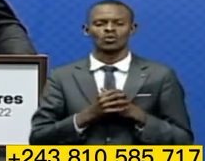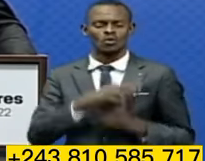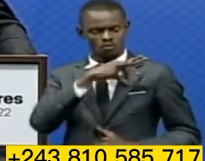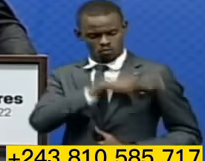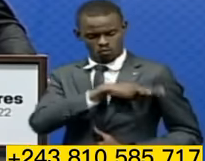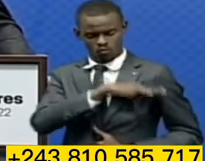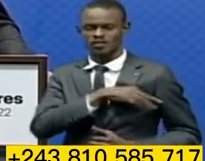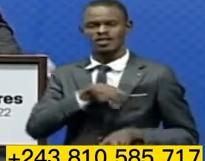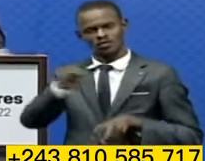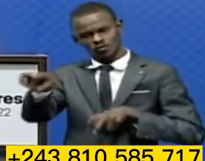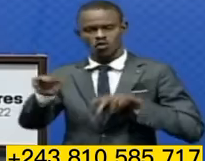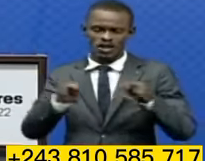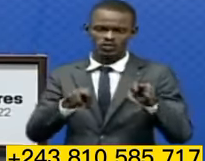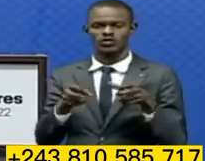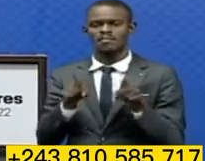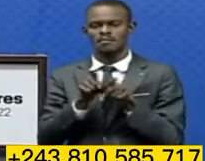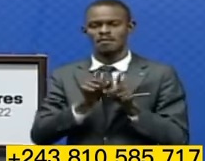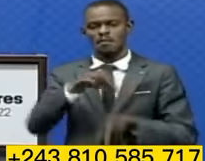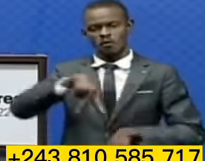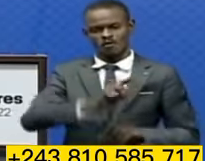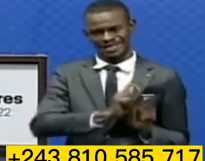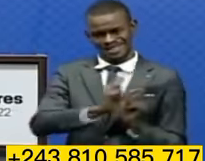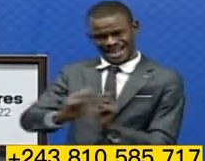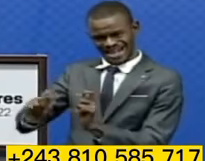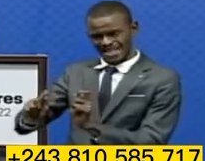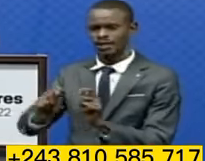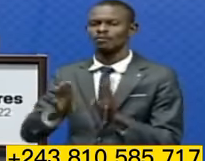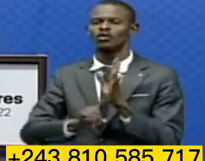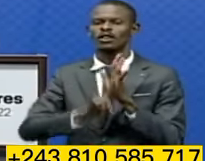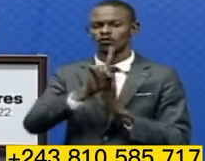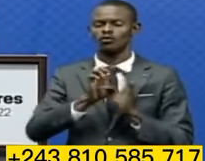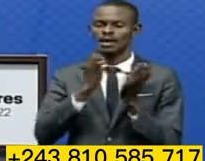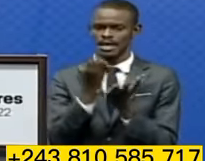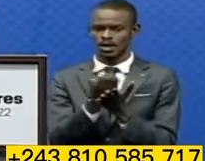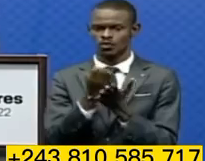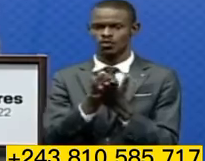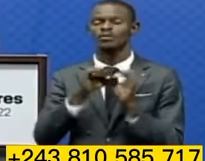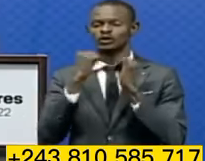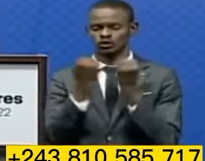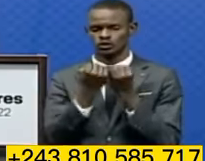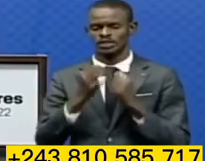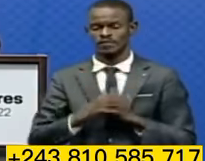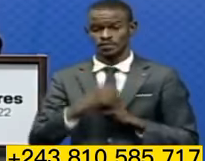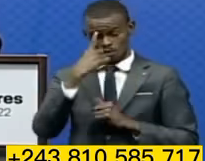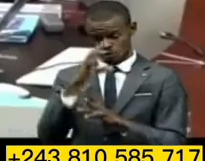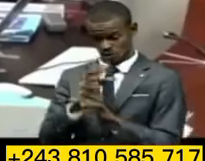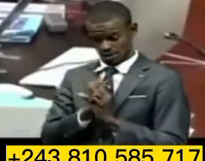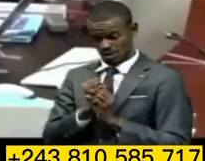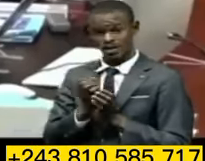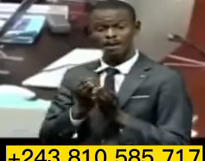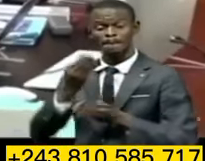Maniem et des Tanganyikas à travers le développement économique et social. La fin de travaux interviendra